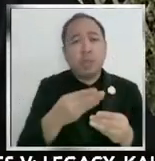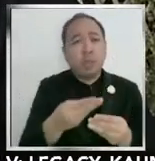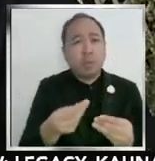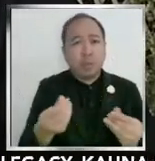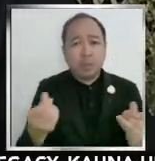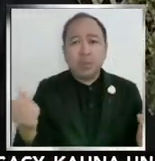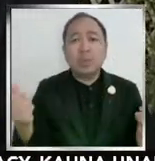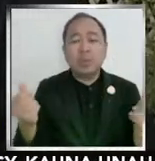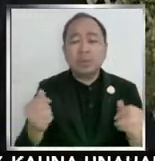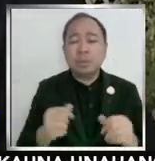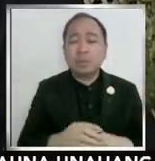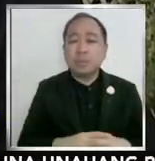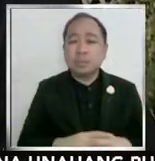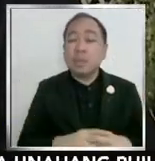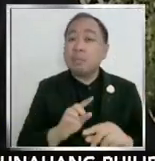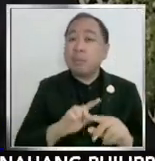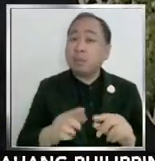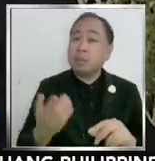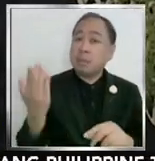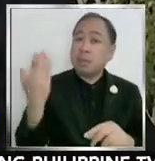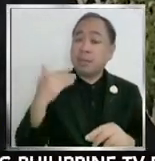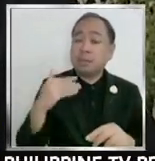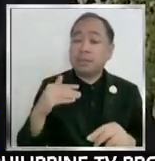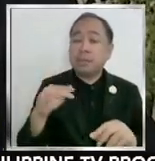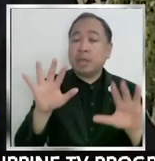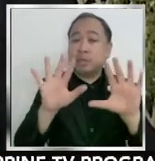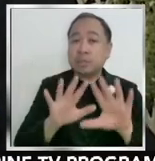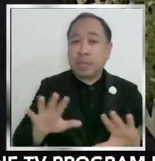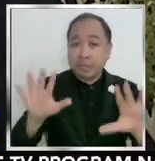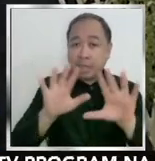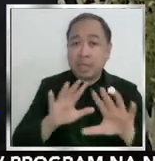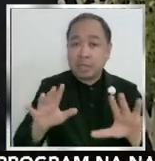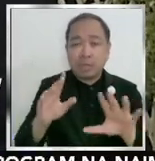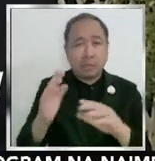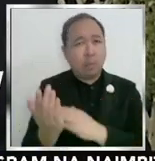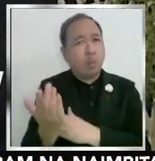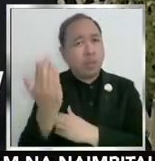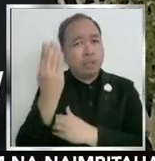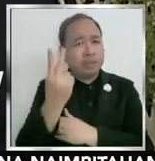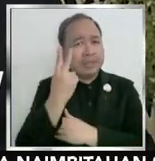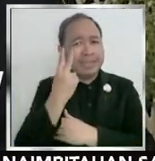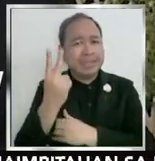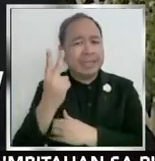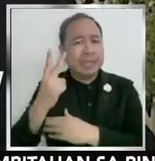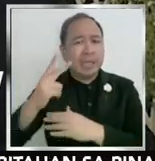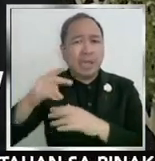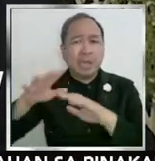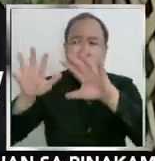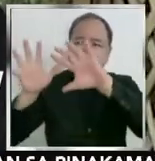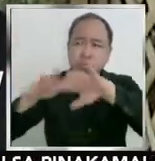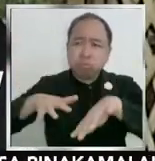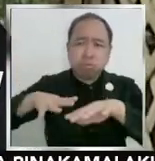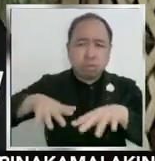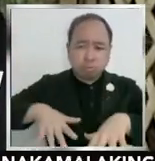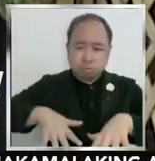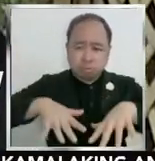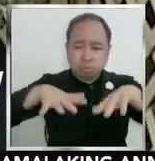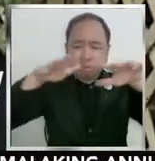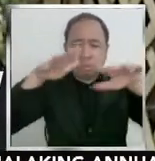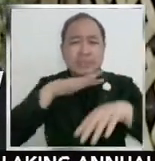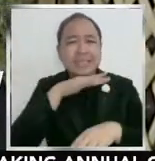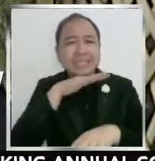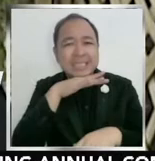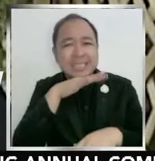na nang umaga ng linggo, kakaiba na, na dahil nagkukulay cream na po yung tubig. Minsan lang kami matuyuan,